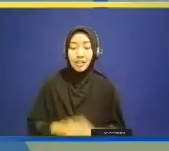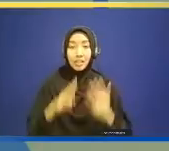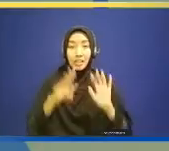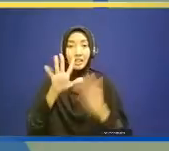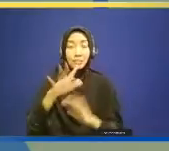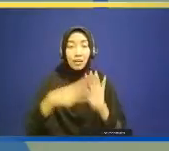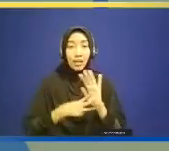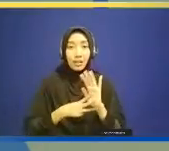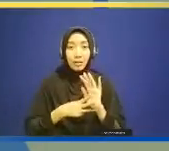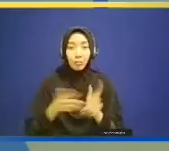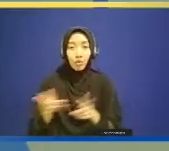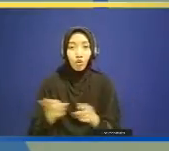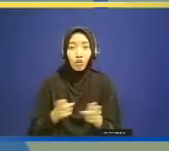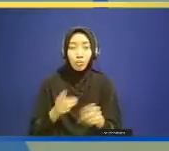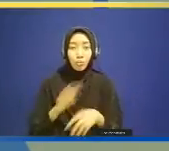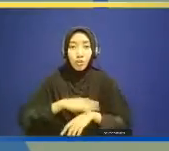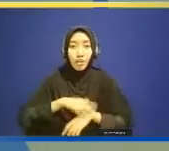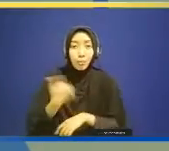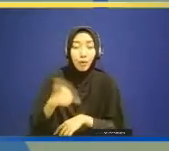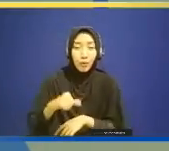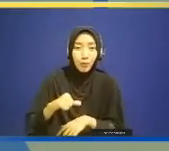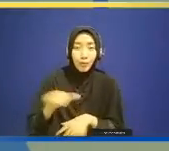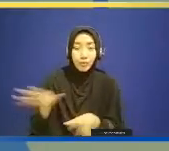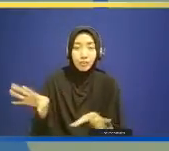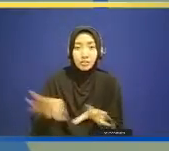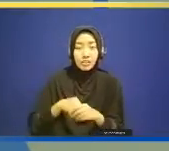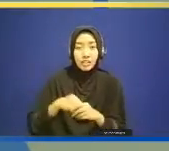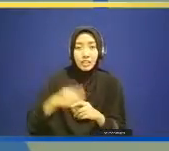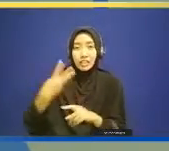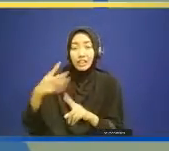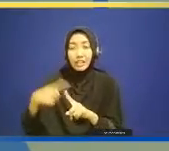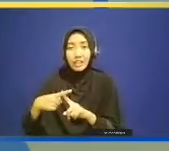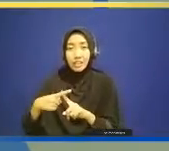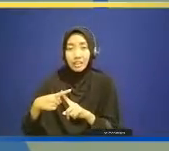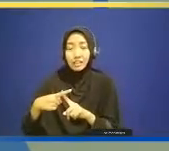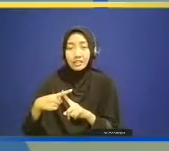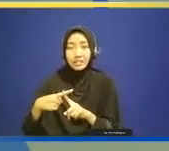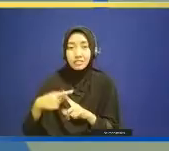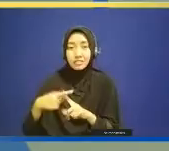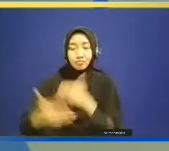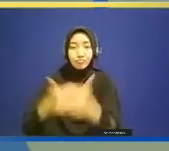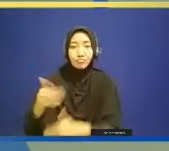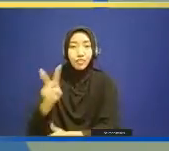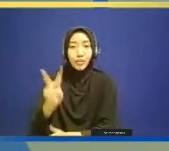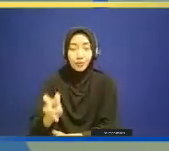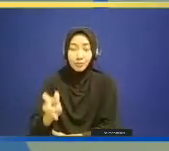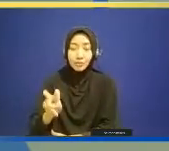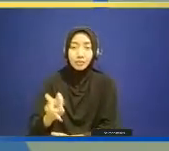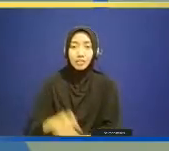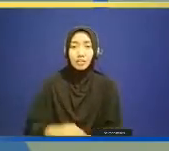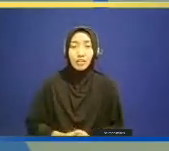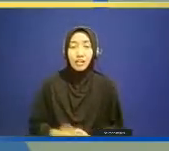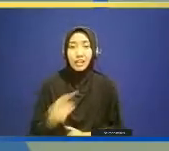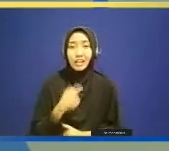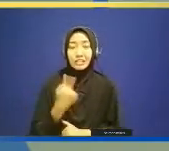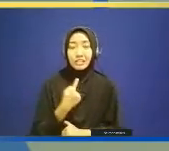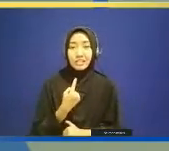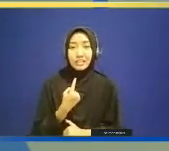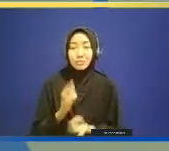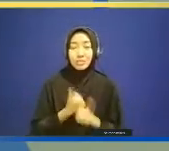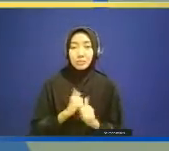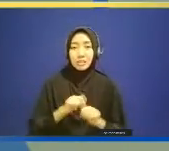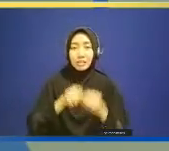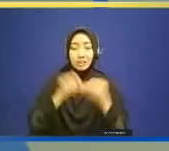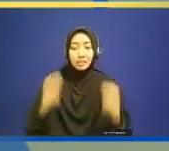sebagai kultur baru dan juga implementasi dari 3t itu harus terus intensif dan mencekik terus harus